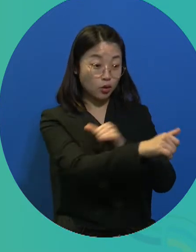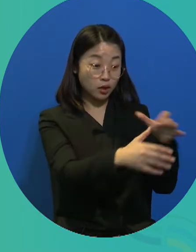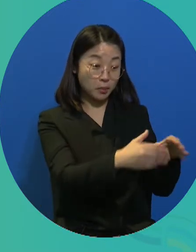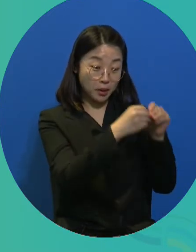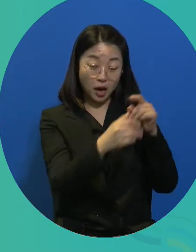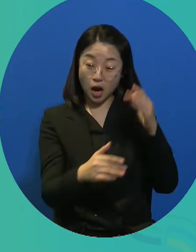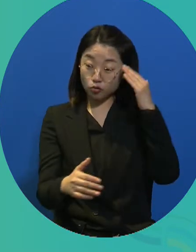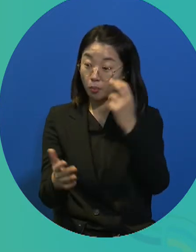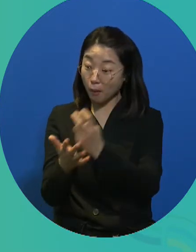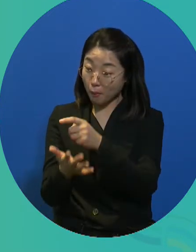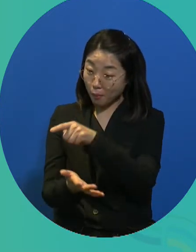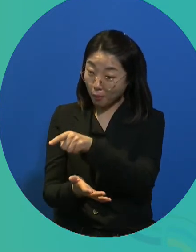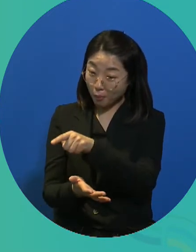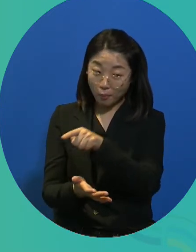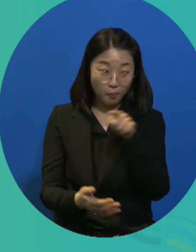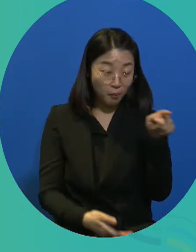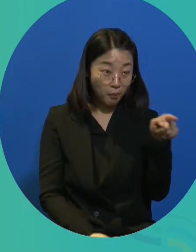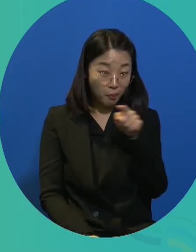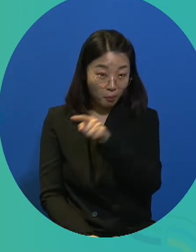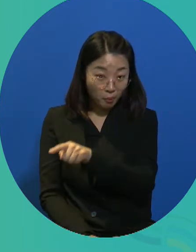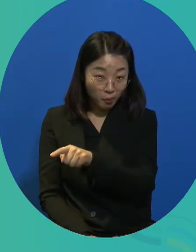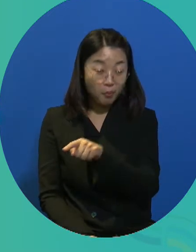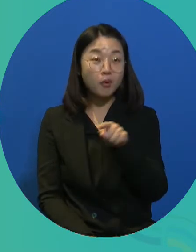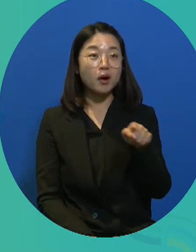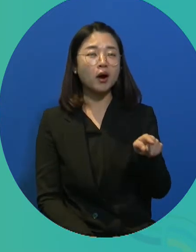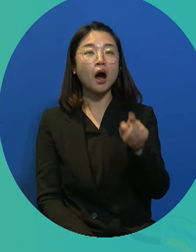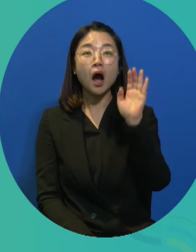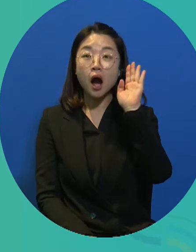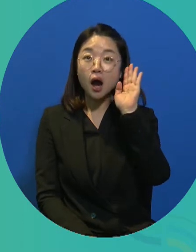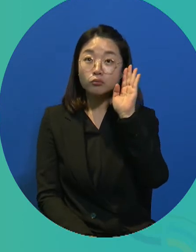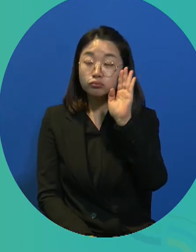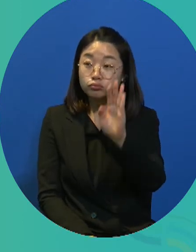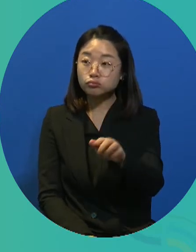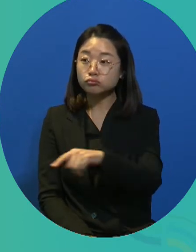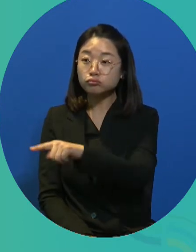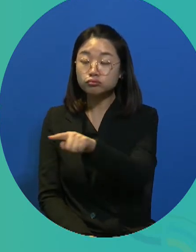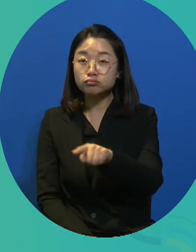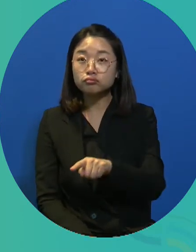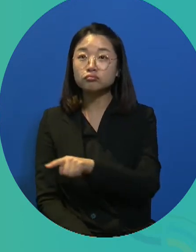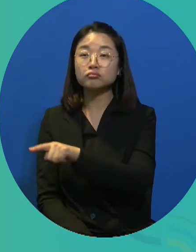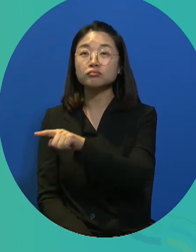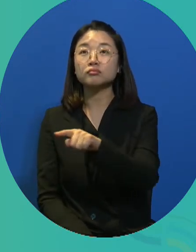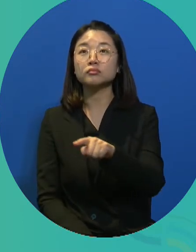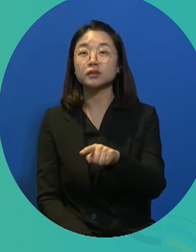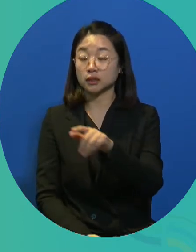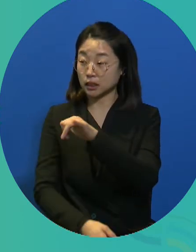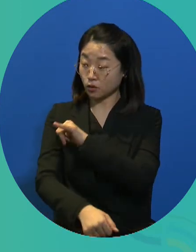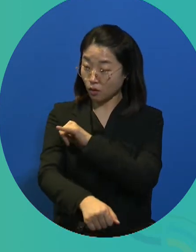그리고 앞으로 이제 CIPD 선택 의정서가 비준된 이후에 그